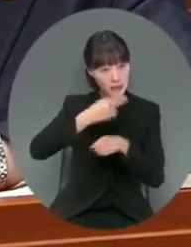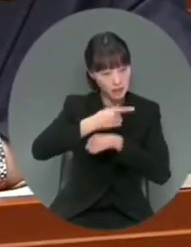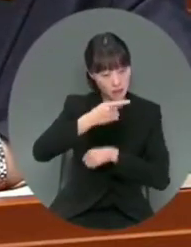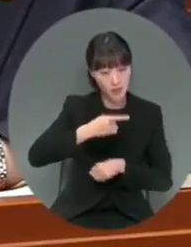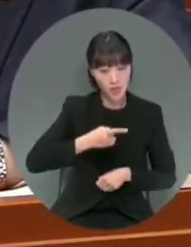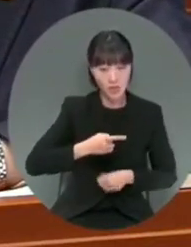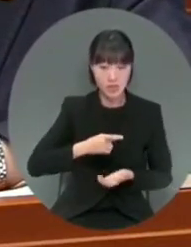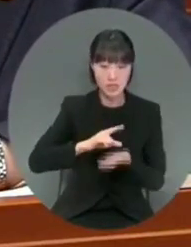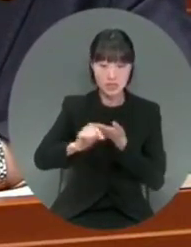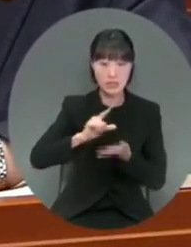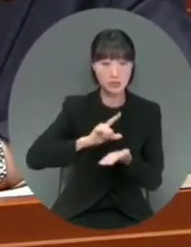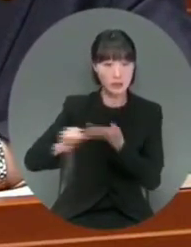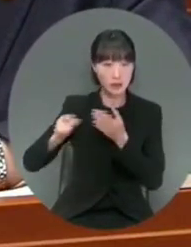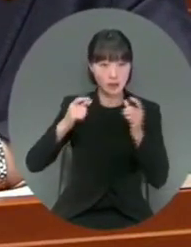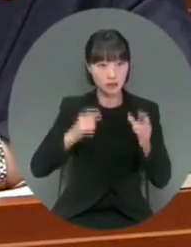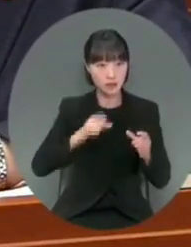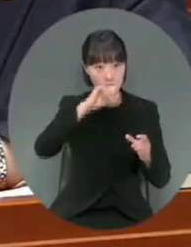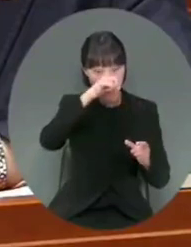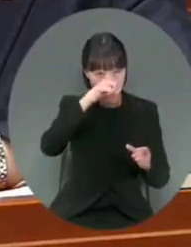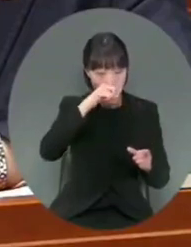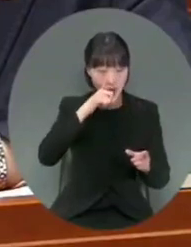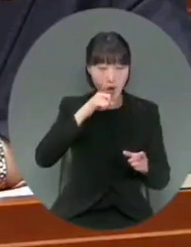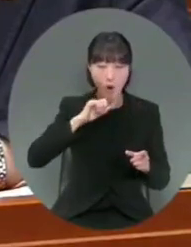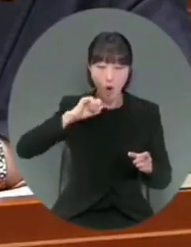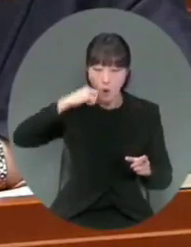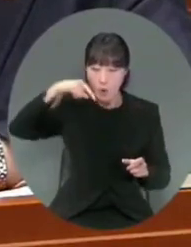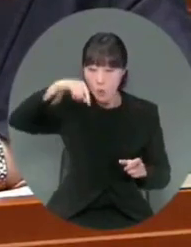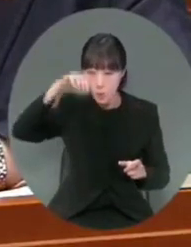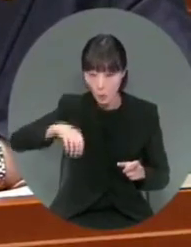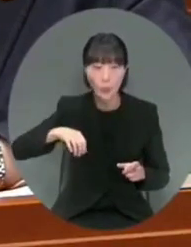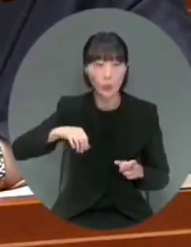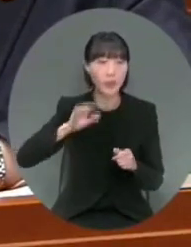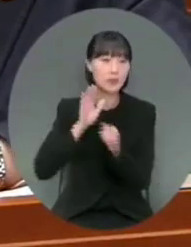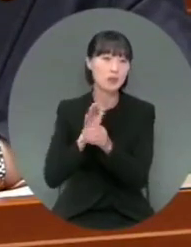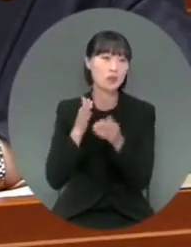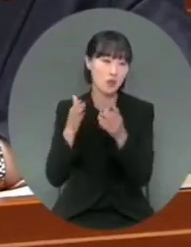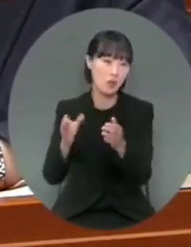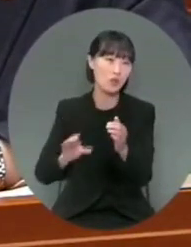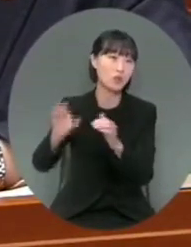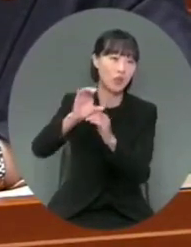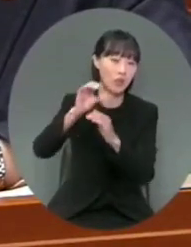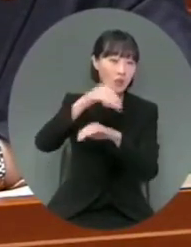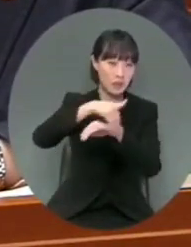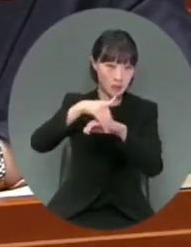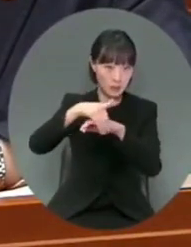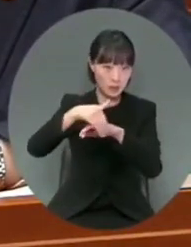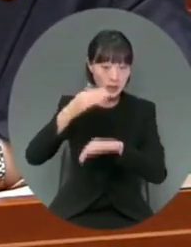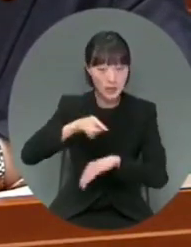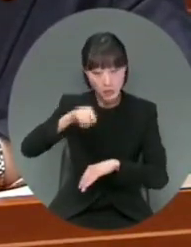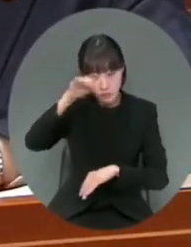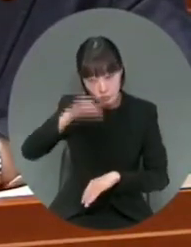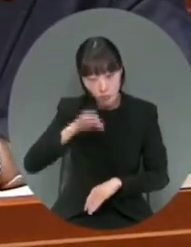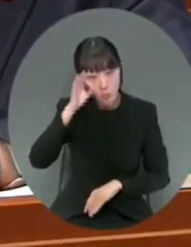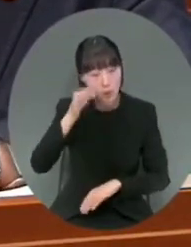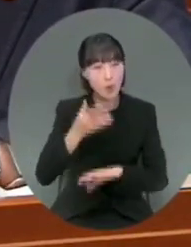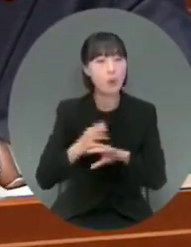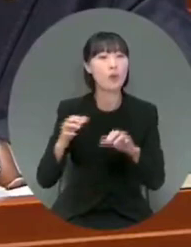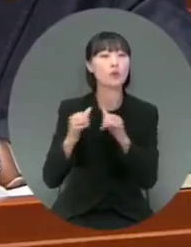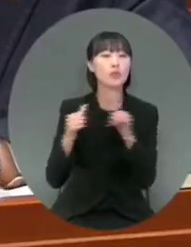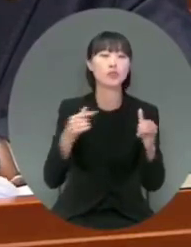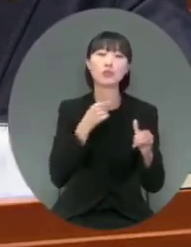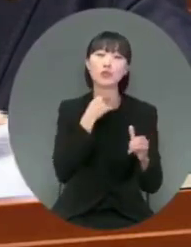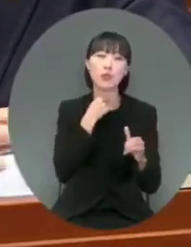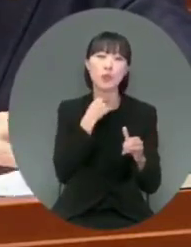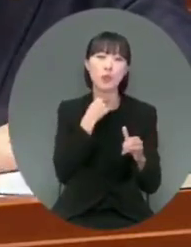지역이 더 두텁게 지원하겠다는 보통교부세 개선 방안을 발표하셨죠? 네, 그렇습니다. 이 중에 외국인 수요를 확대